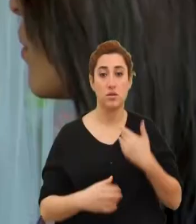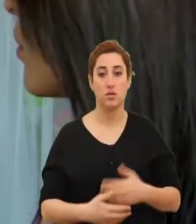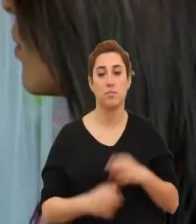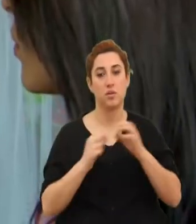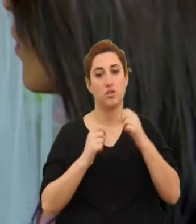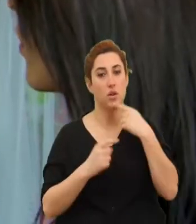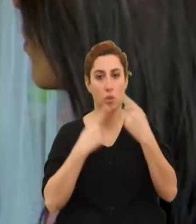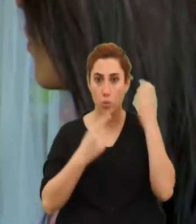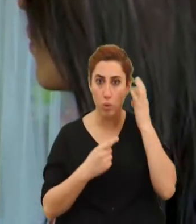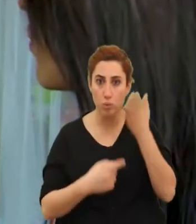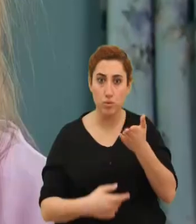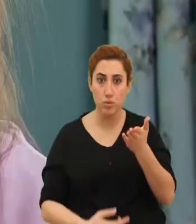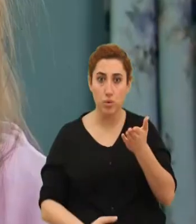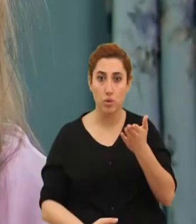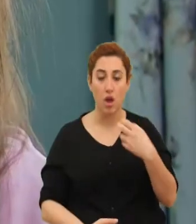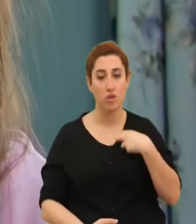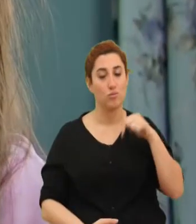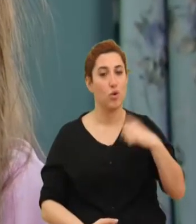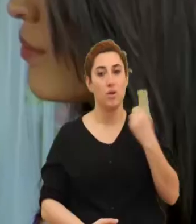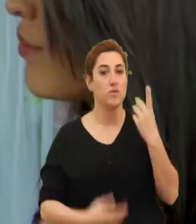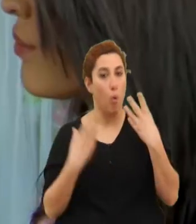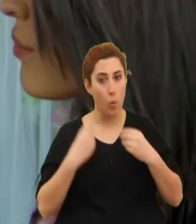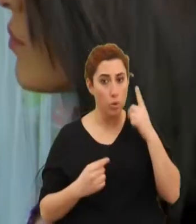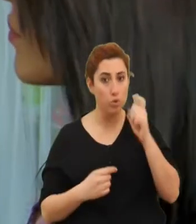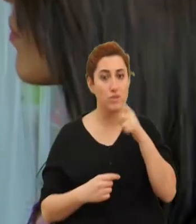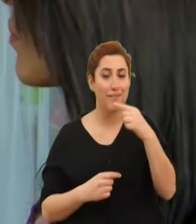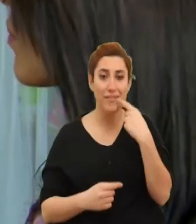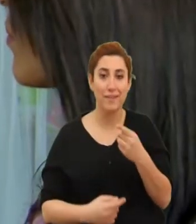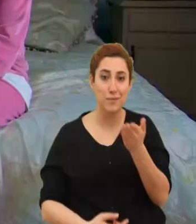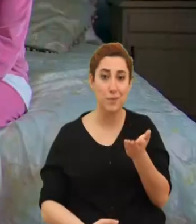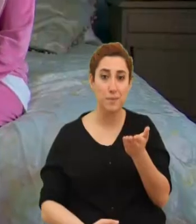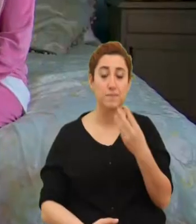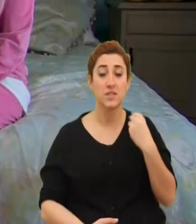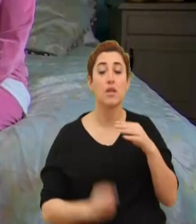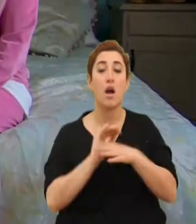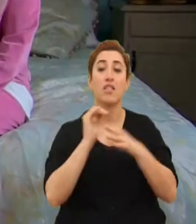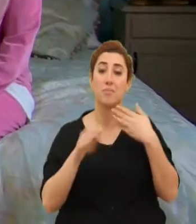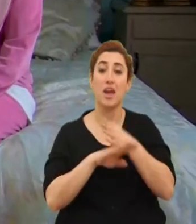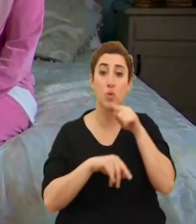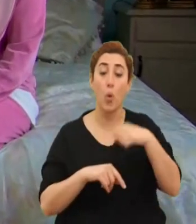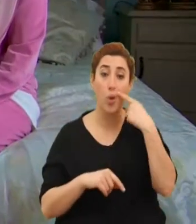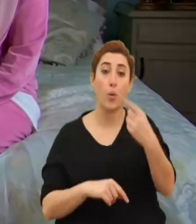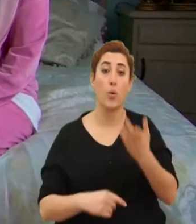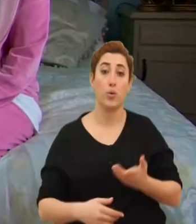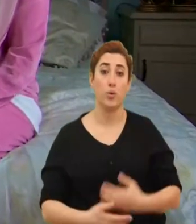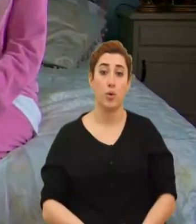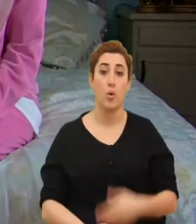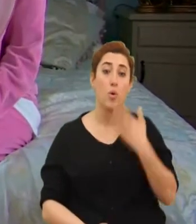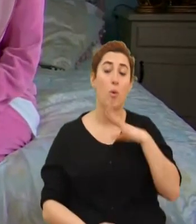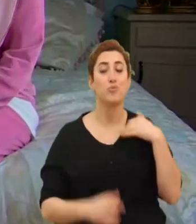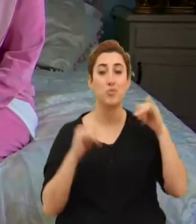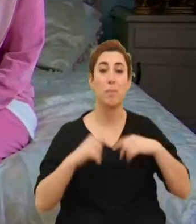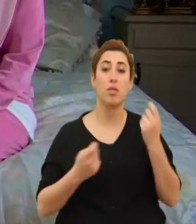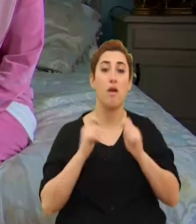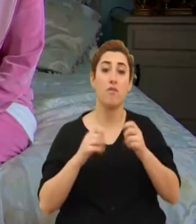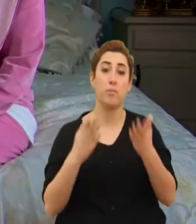ben de. Biricik ağzından çıkanı kulağını duyuyor mu? Aşkım böyle bir şey olabilir mi? Sen ne diyorsun ya? İyi de hayatım, gerçekten öyle görünüyor.